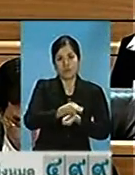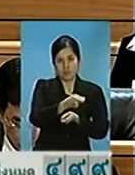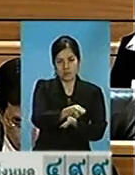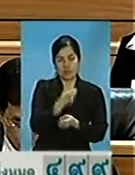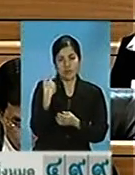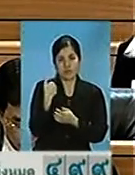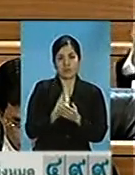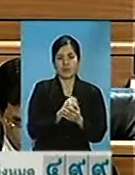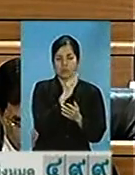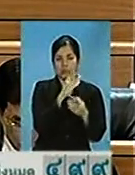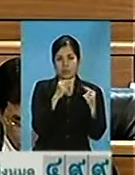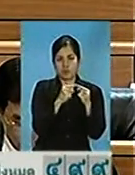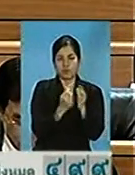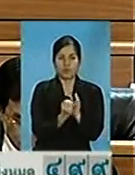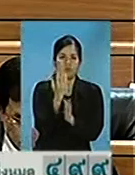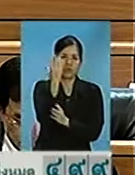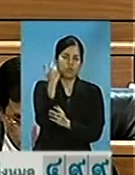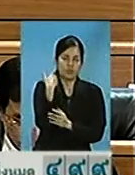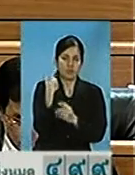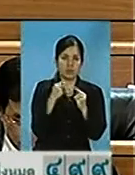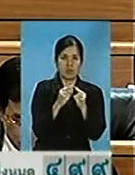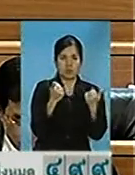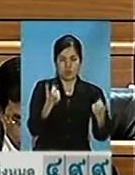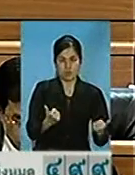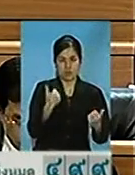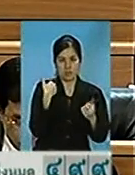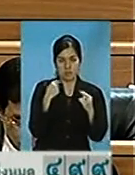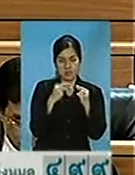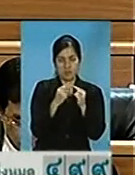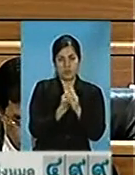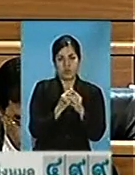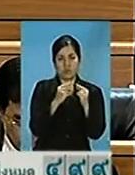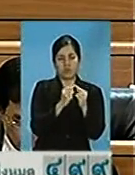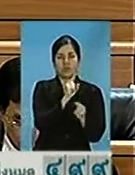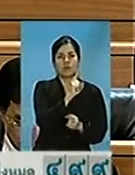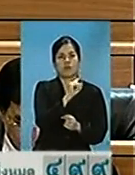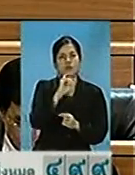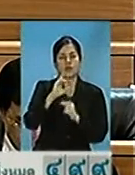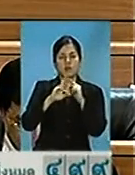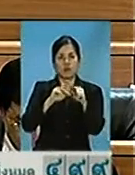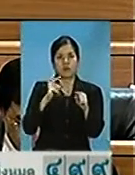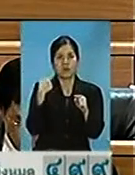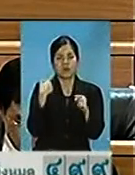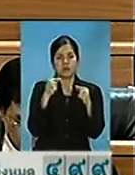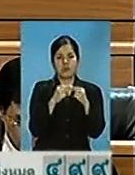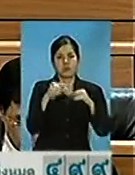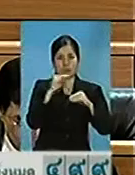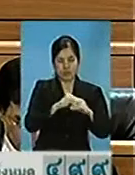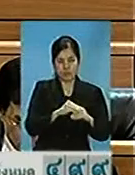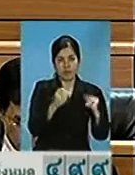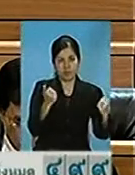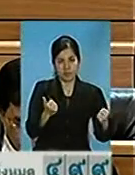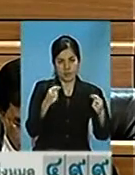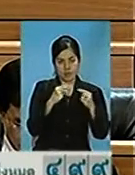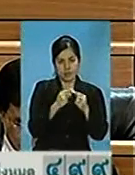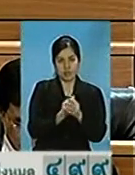1ไร่นะผลผลิตมันขึ้นมาเป็น300กิโลกรัมต่อปีถูกไหมครับท่านประธานวันนี้เอาไปให้กับกองทุ